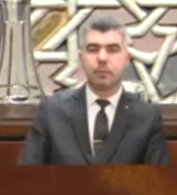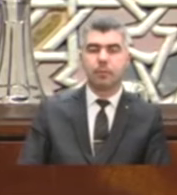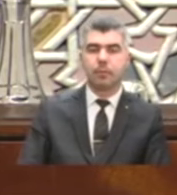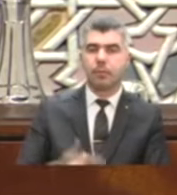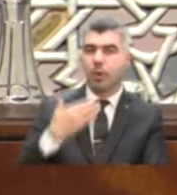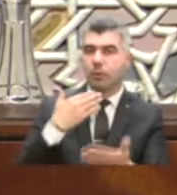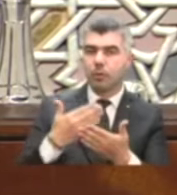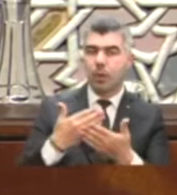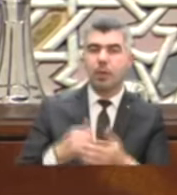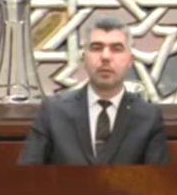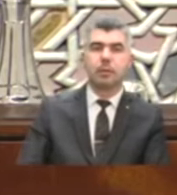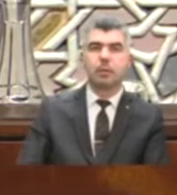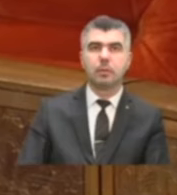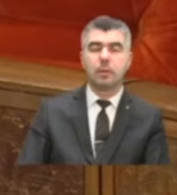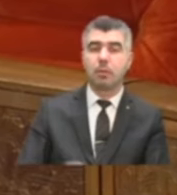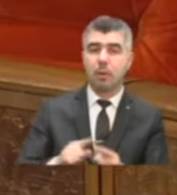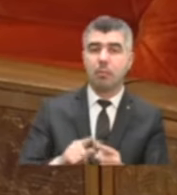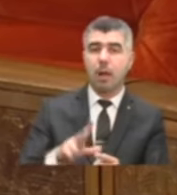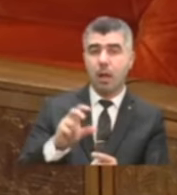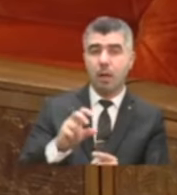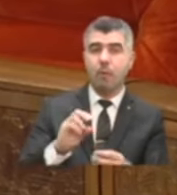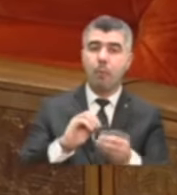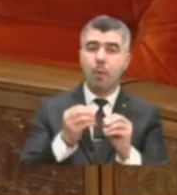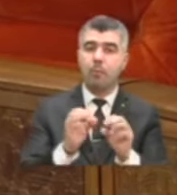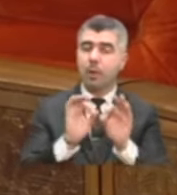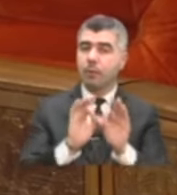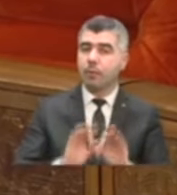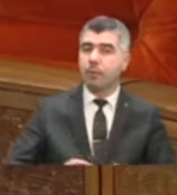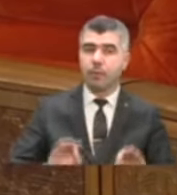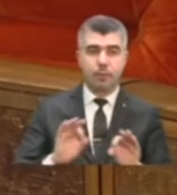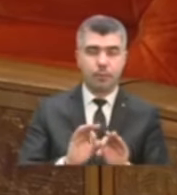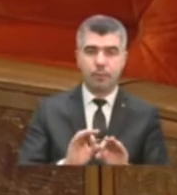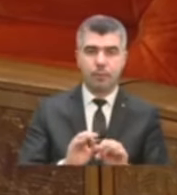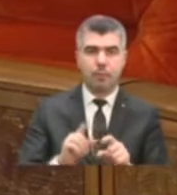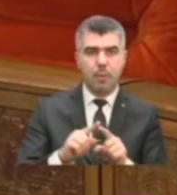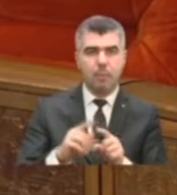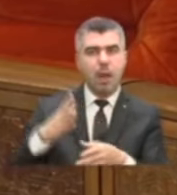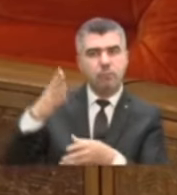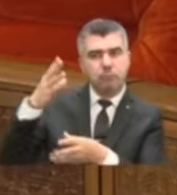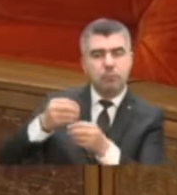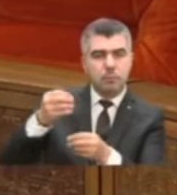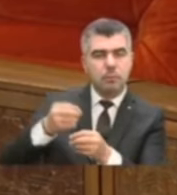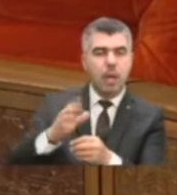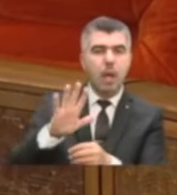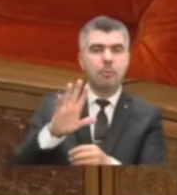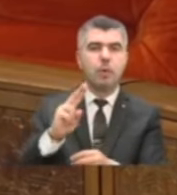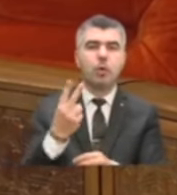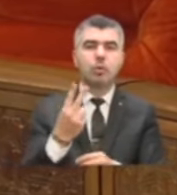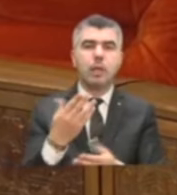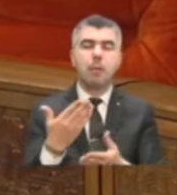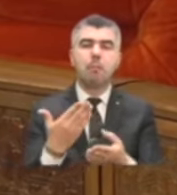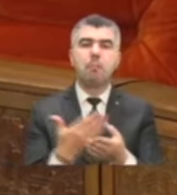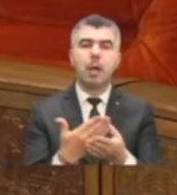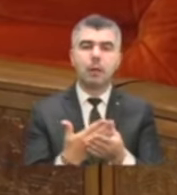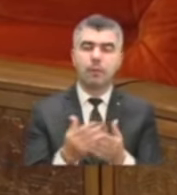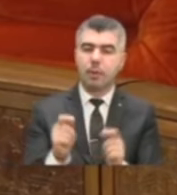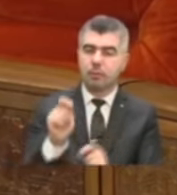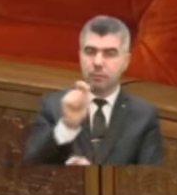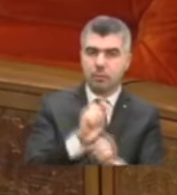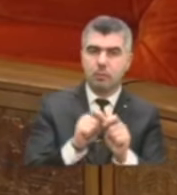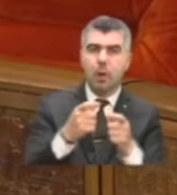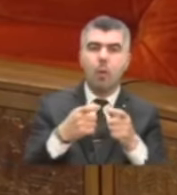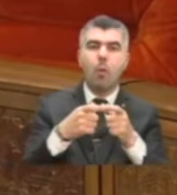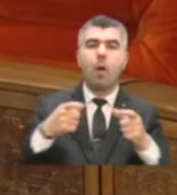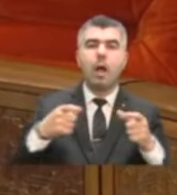شكرا سيد النائب. ما كانش عندي درايه بهذه المشكله هذه، خديت بعض المعلومات. كاين 25 ملف اللي تعالج في التوسعه